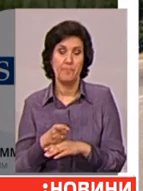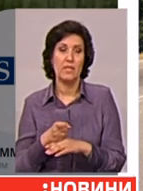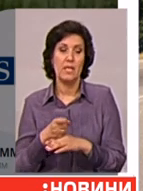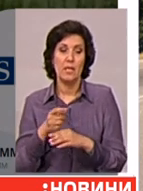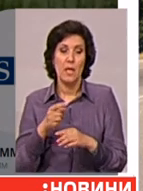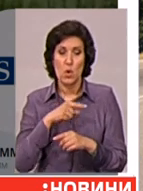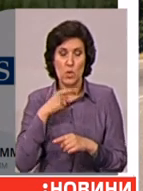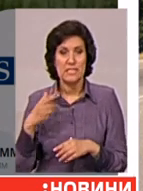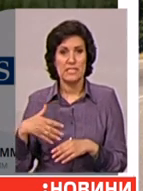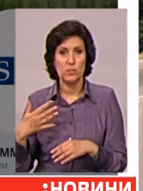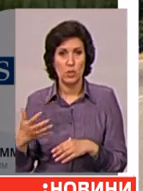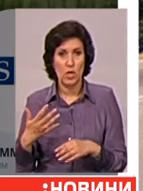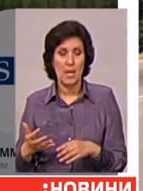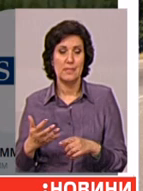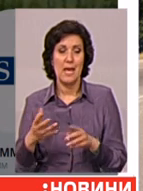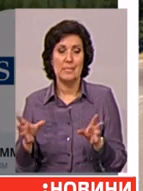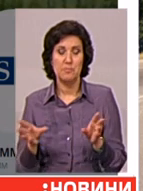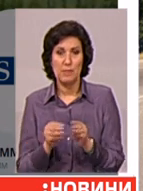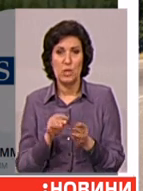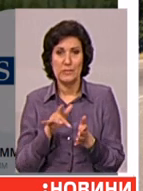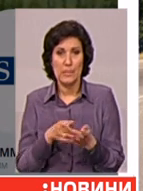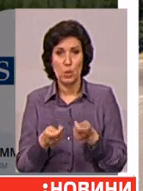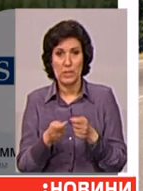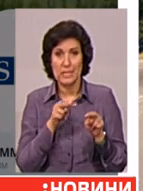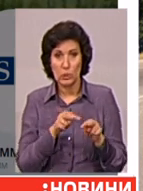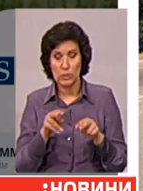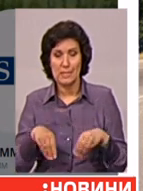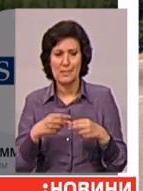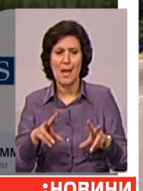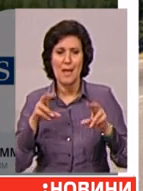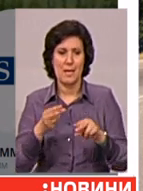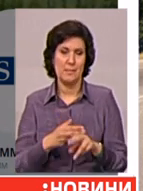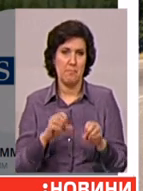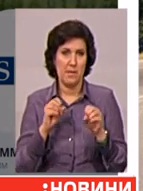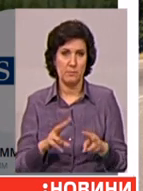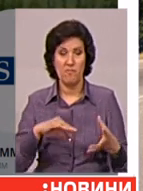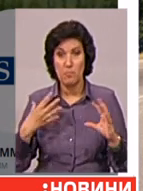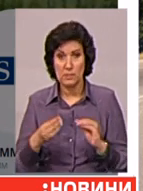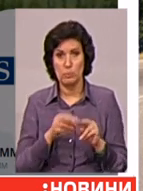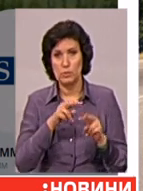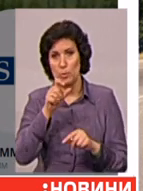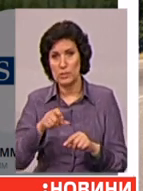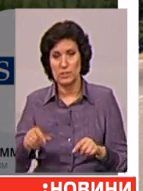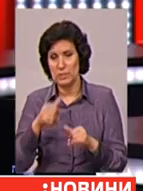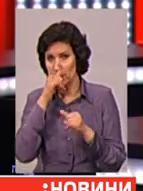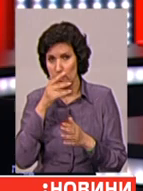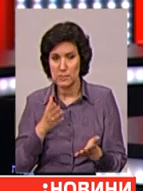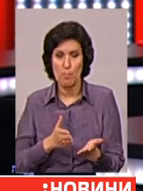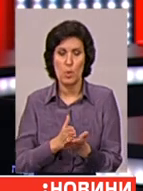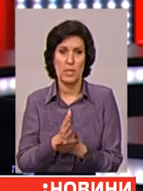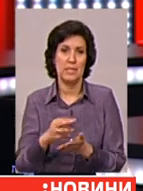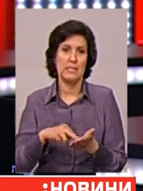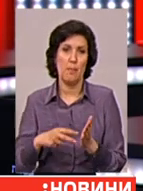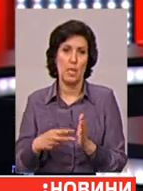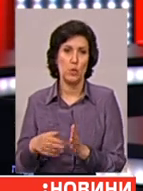місія російська сторона спільного центру координації контролю надала гарантії безпеки У підсумку спостерігачі так і не змогли проїхати